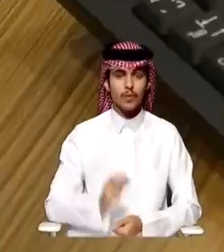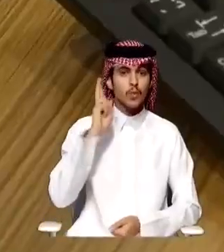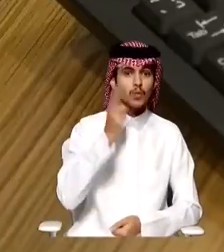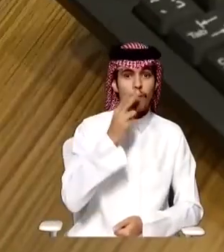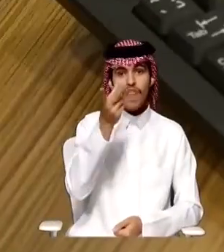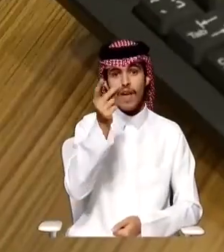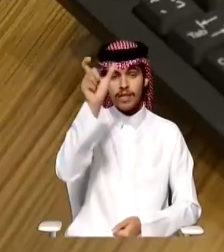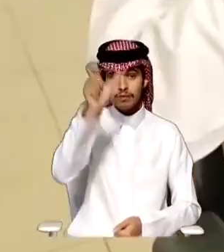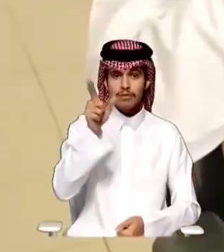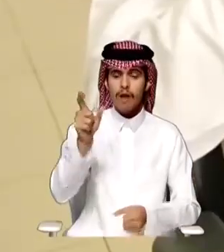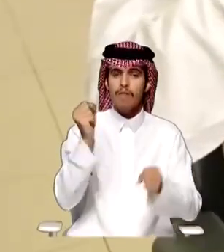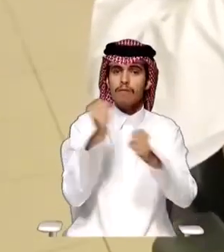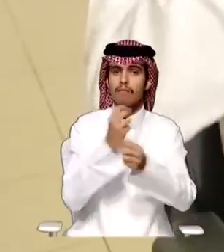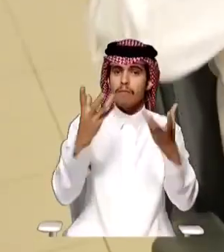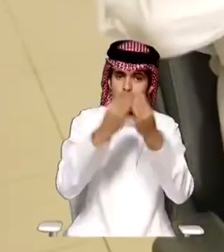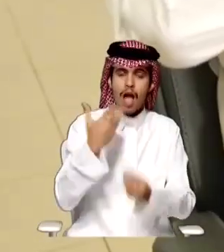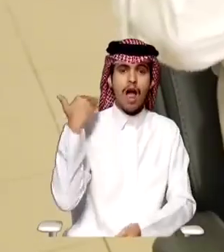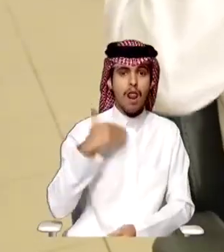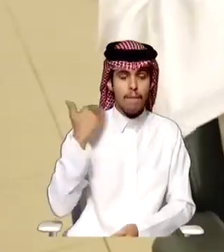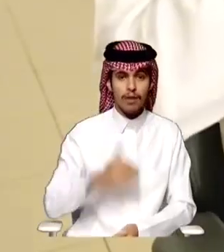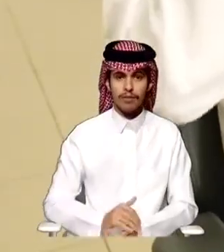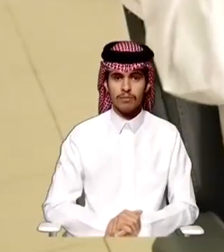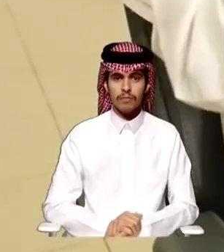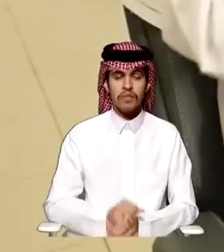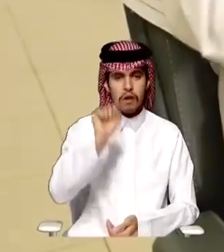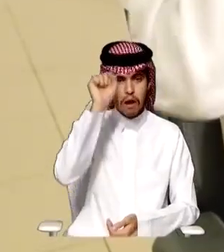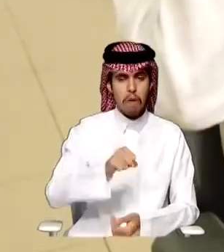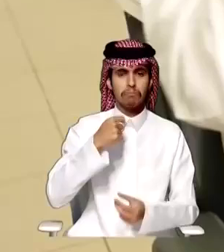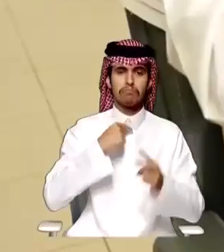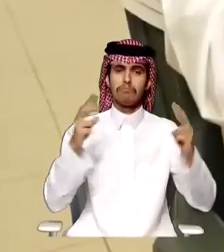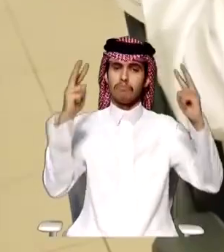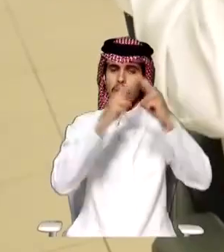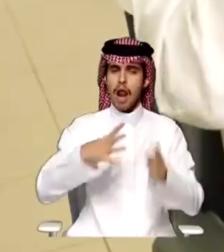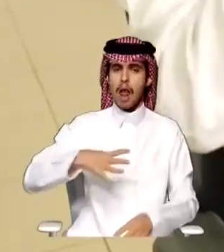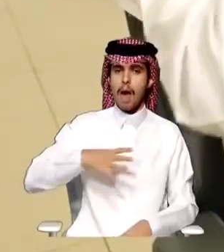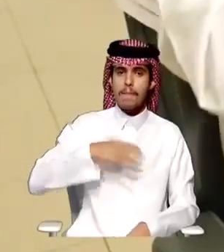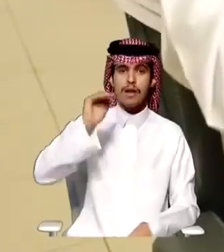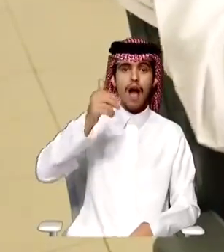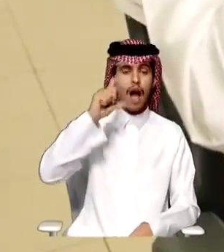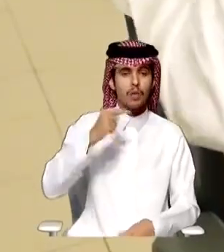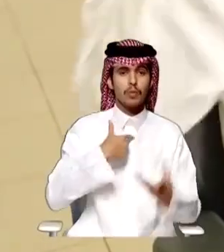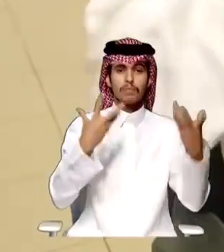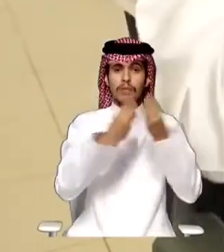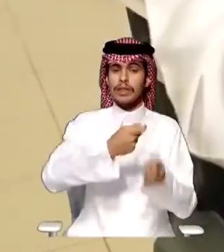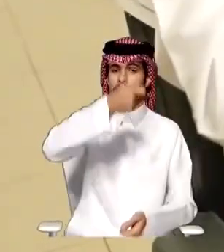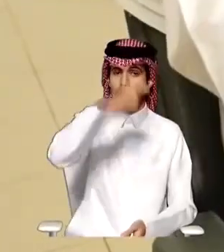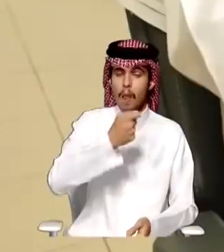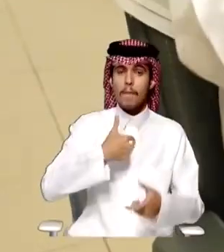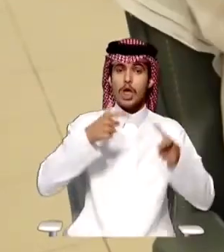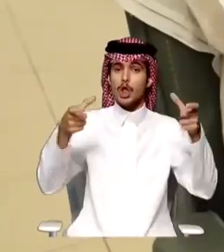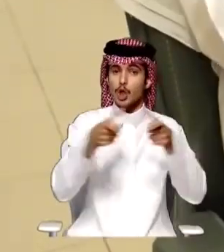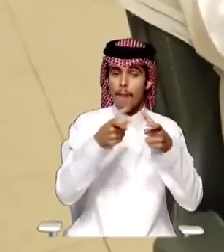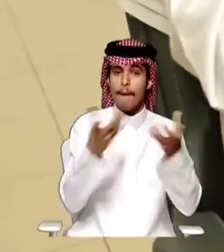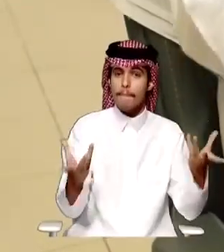ادارات الاماره التقينا بسمو الامير خالد الفيصل وتشرفنا بالسلام عليه والاجتماع معه